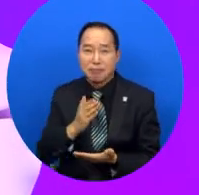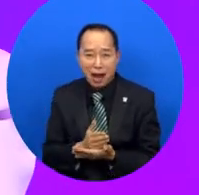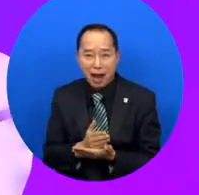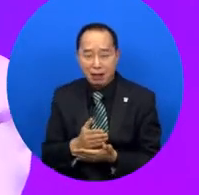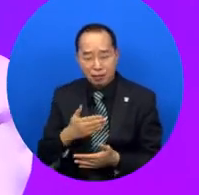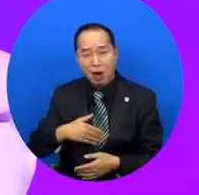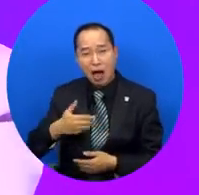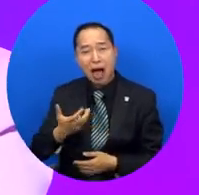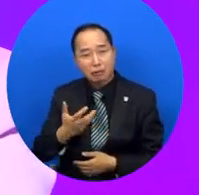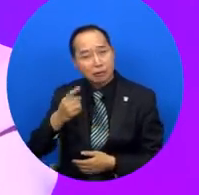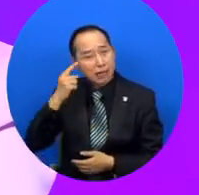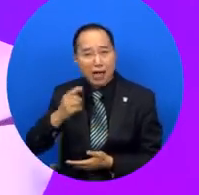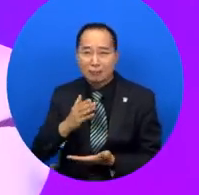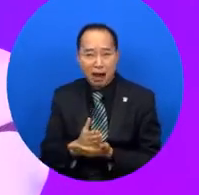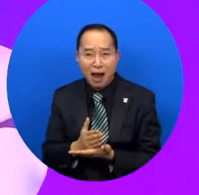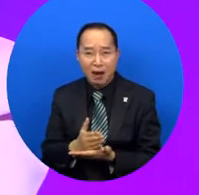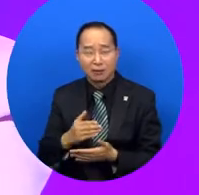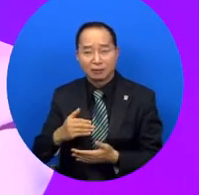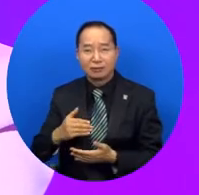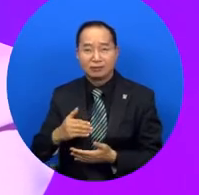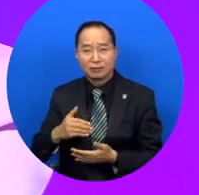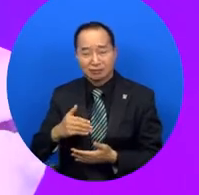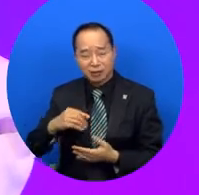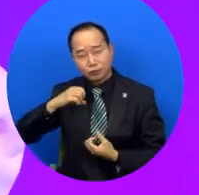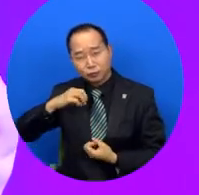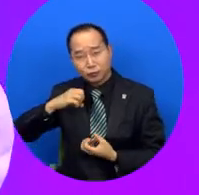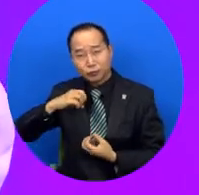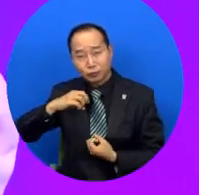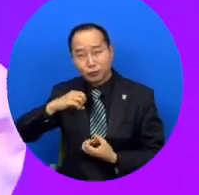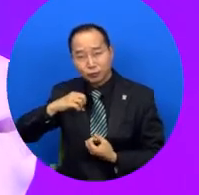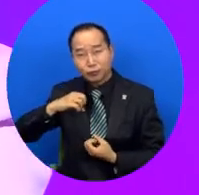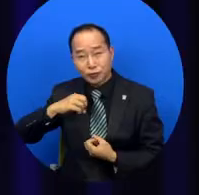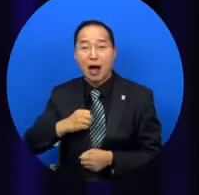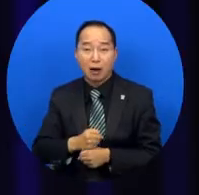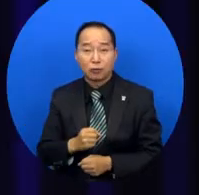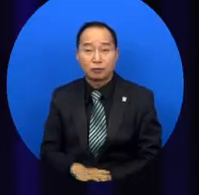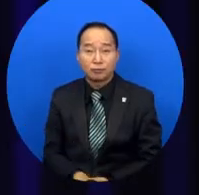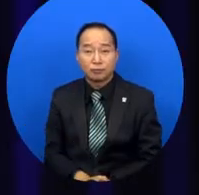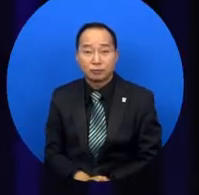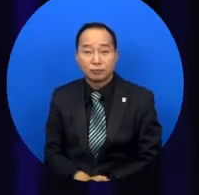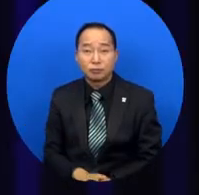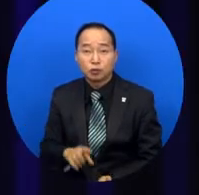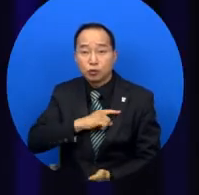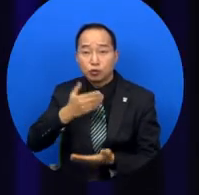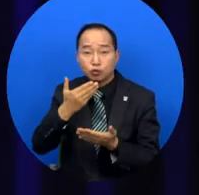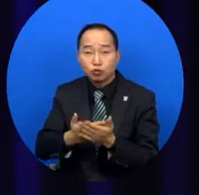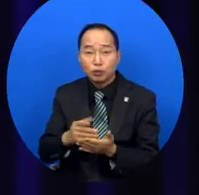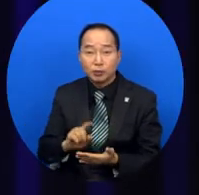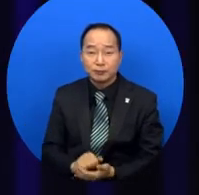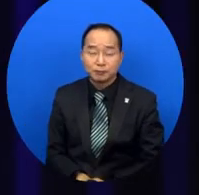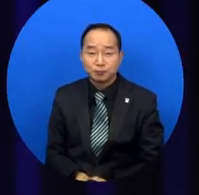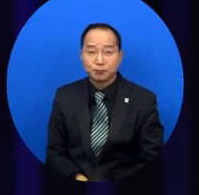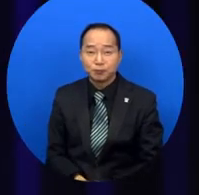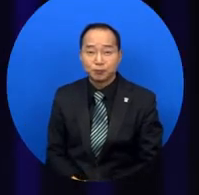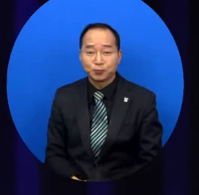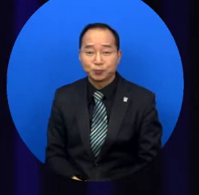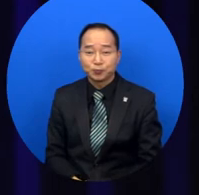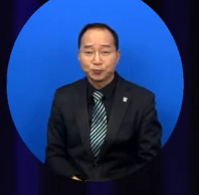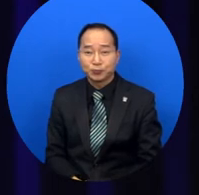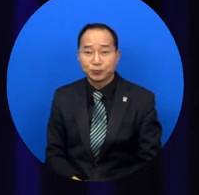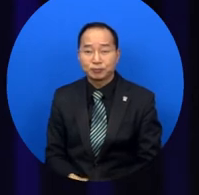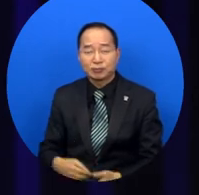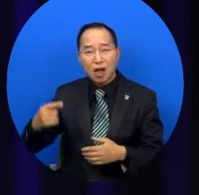아프지만 같이 있는 사람이다. 너 아프지만 you're doing good. 너 아픈 걸 생각하면 이 정도면 잘하는 거다. 이런 말을 계속 해주고 또 하나 굉장히 중요한 게 있어요. 내가